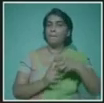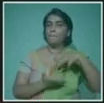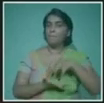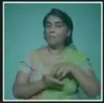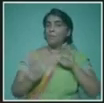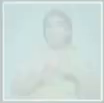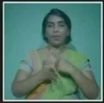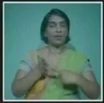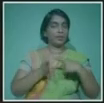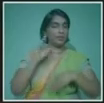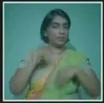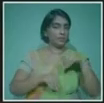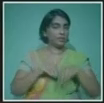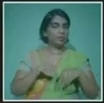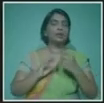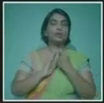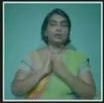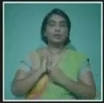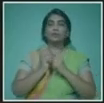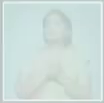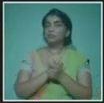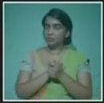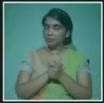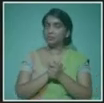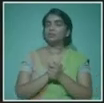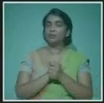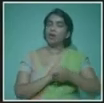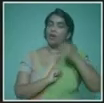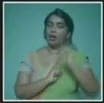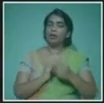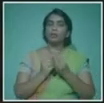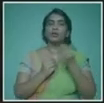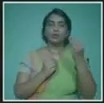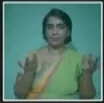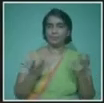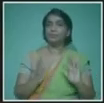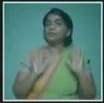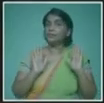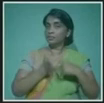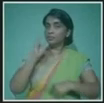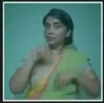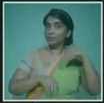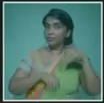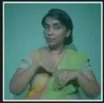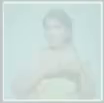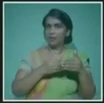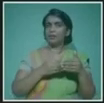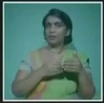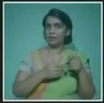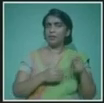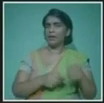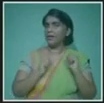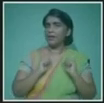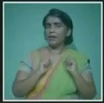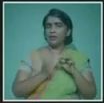පාලන ඡන්ද විමසීම් ආඥා පනත සංශෝධනයට අනුමැතිය ලබා දුන්නයි කියලා කැබිනට් මණ්ඩලය. මැතිවරණයක් අතලඟ තියාගෙන ඇයි